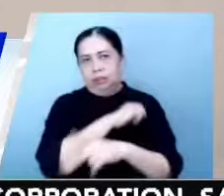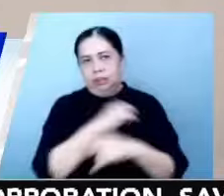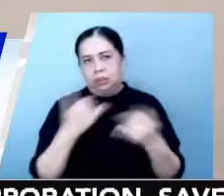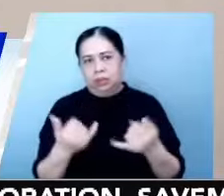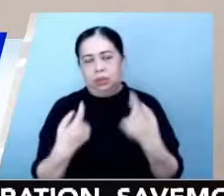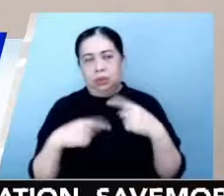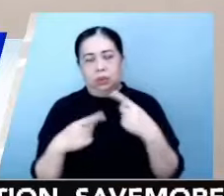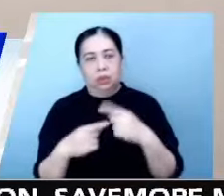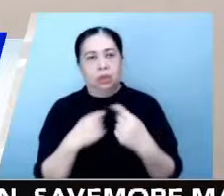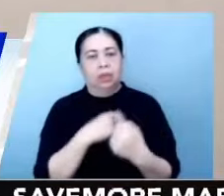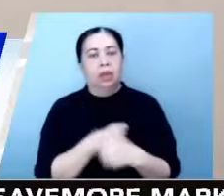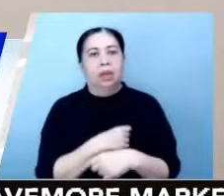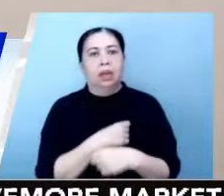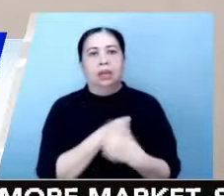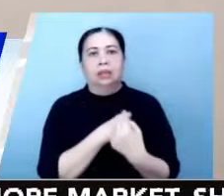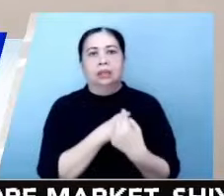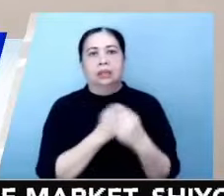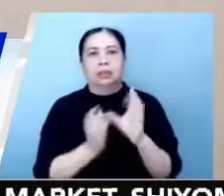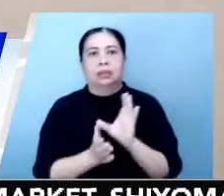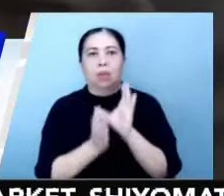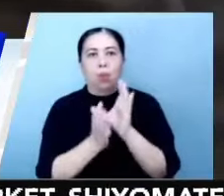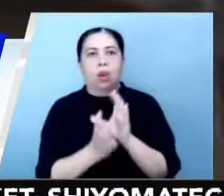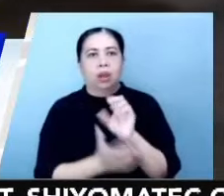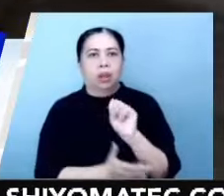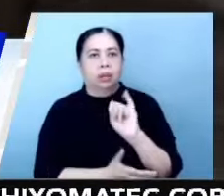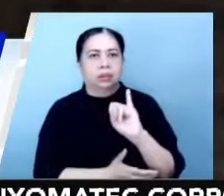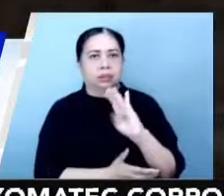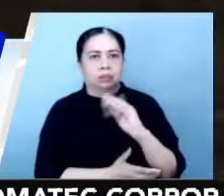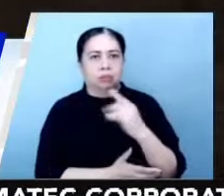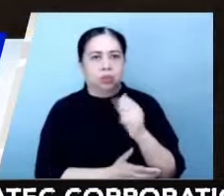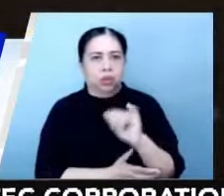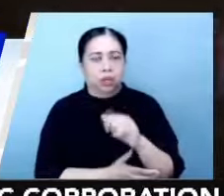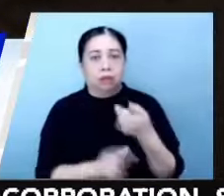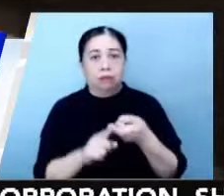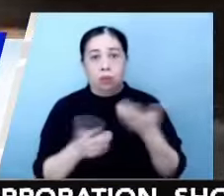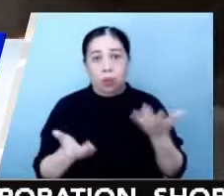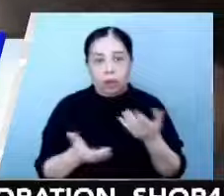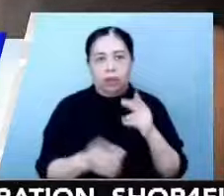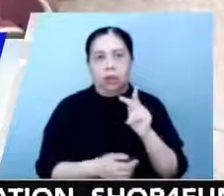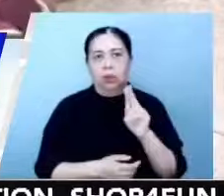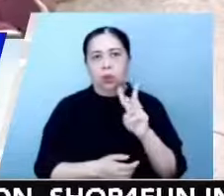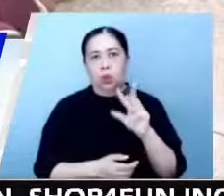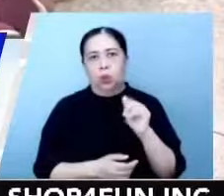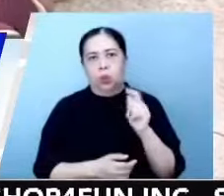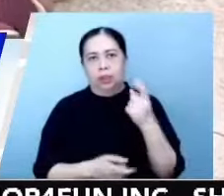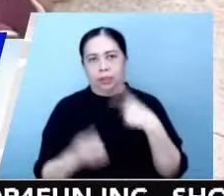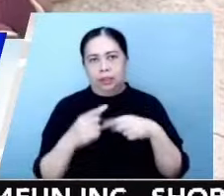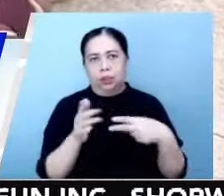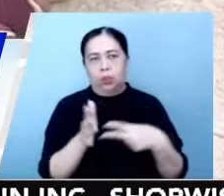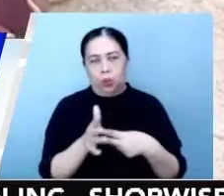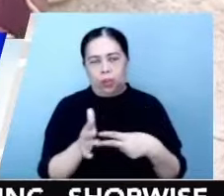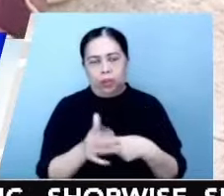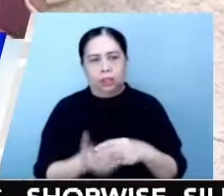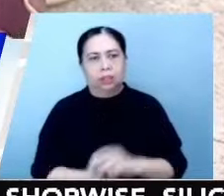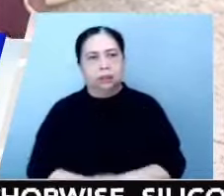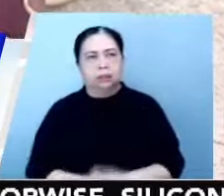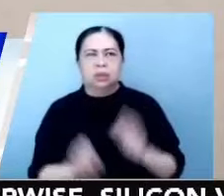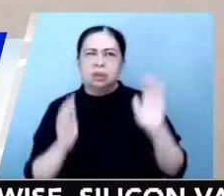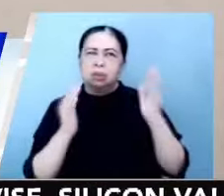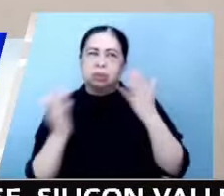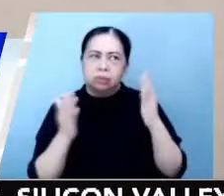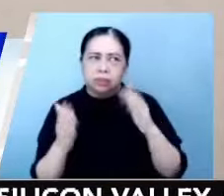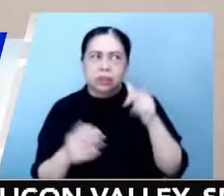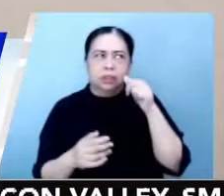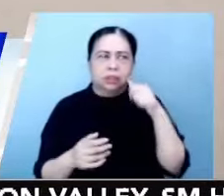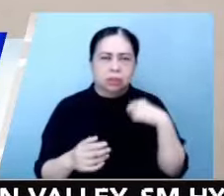Sibugay. Galing pa po kayo sa Kuwait. Kung ikukumpara naman daw kahapon, mas malamig na ang temperatura ngayon.